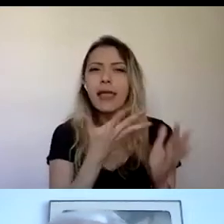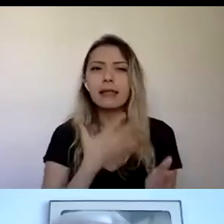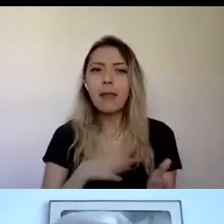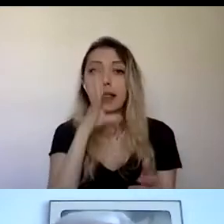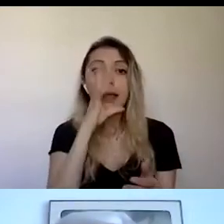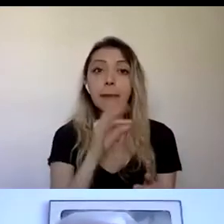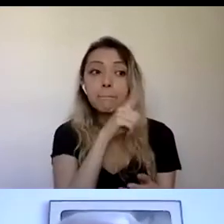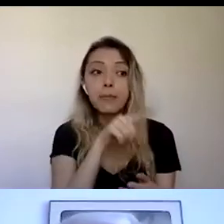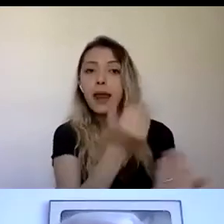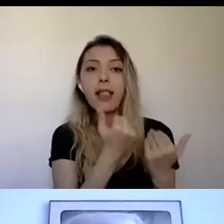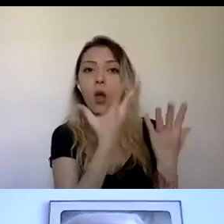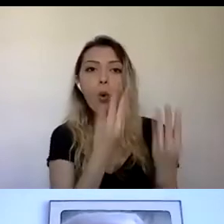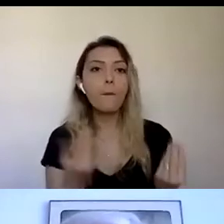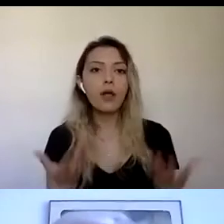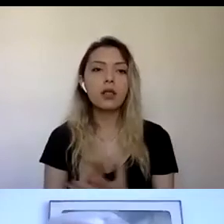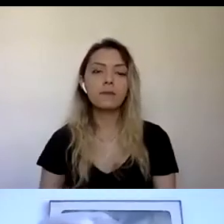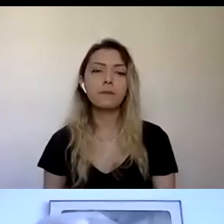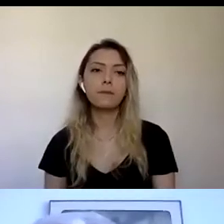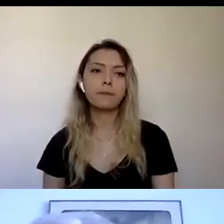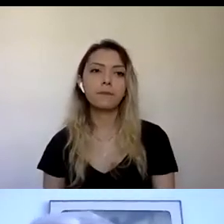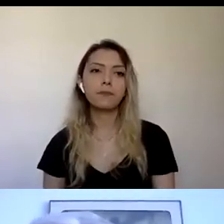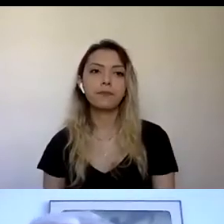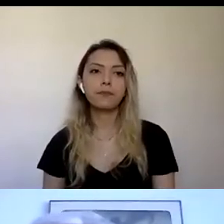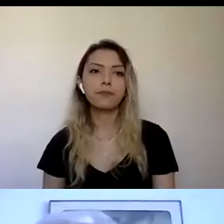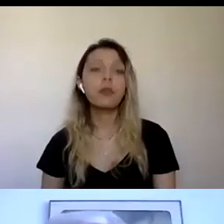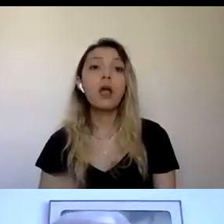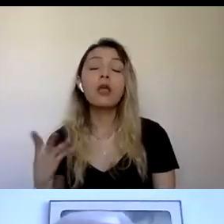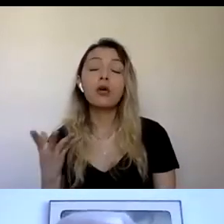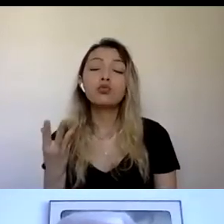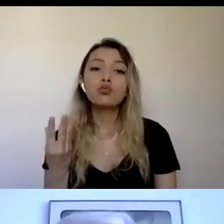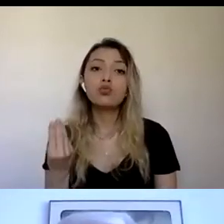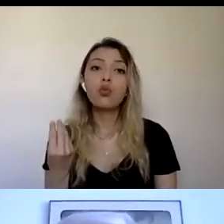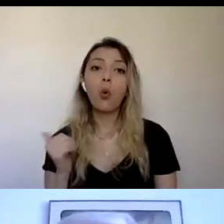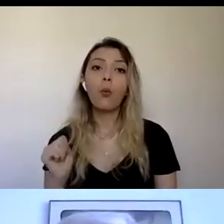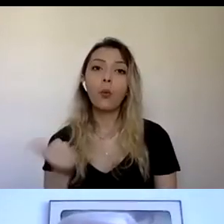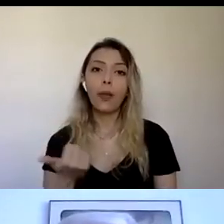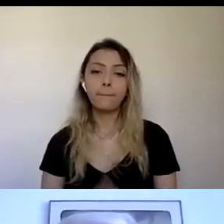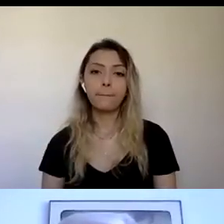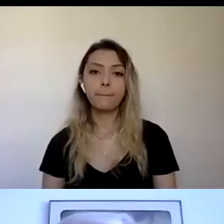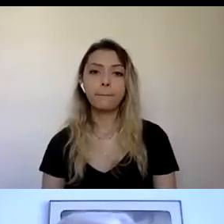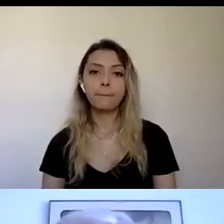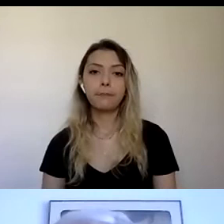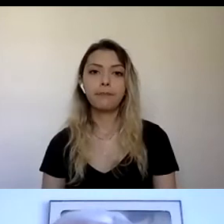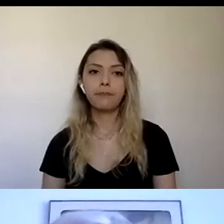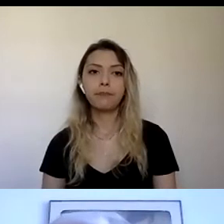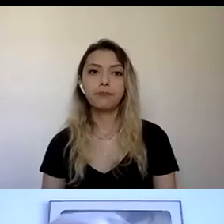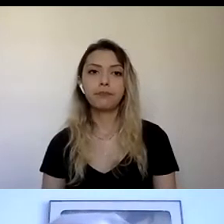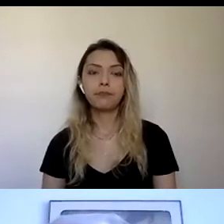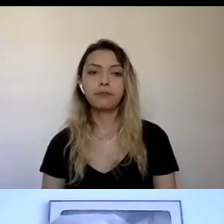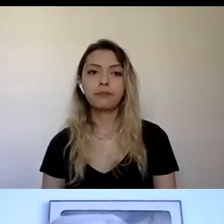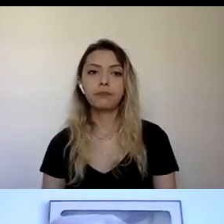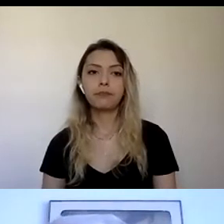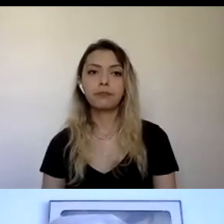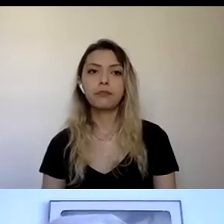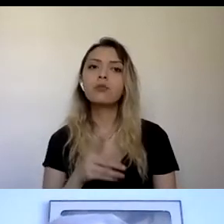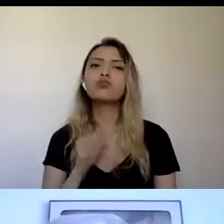bizlere? Aslında çok şey can damarlarından bir tanesi. Onu sanıyorum buraya çok uzun